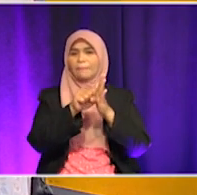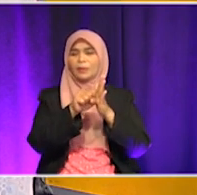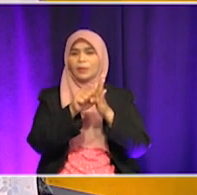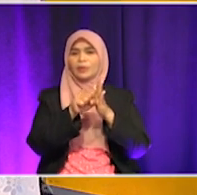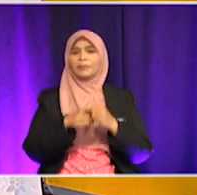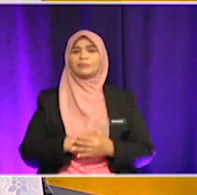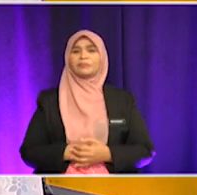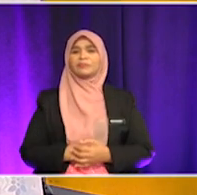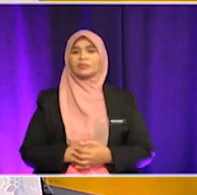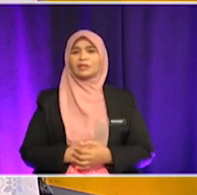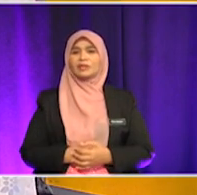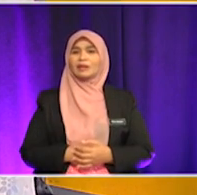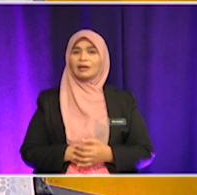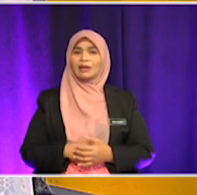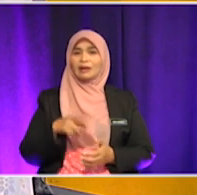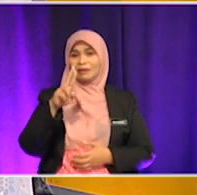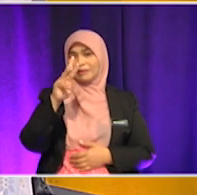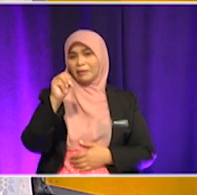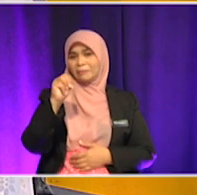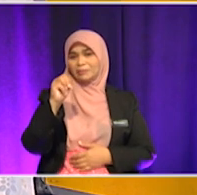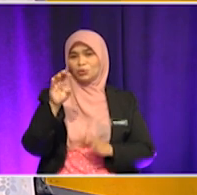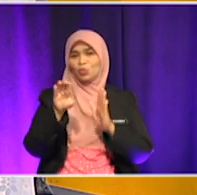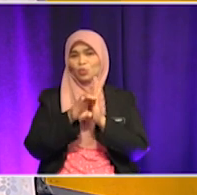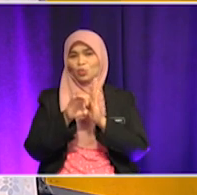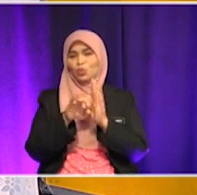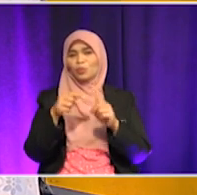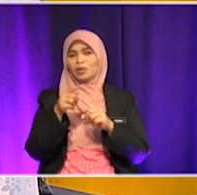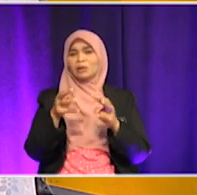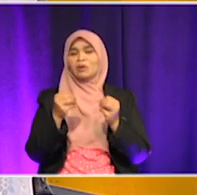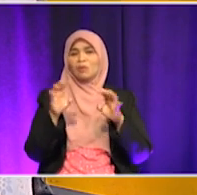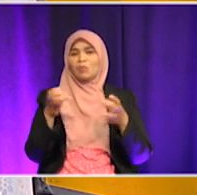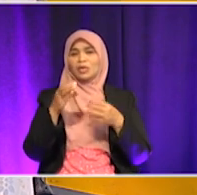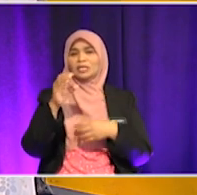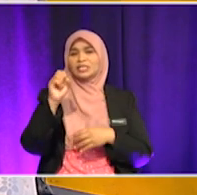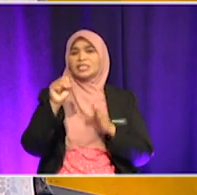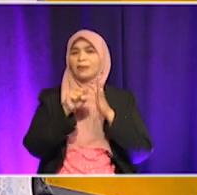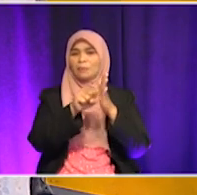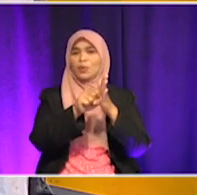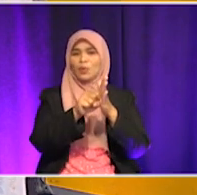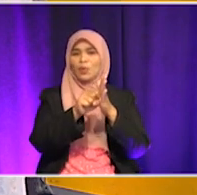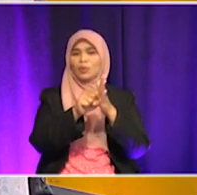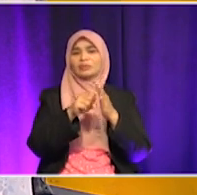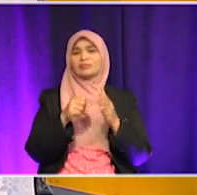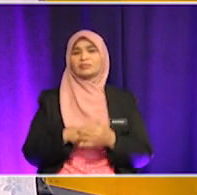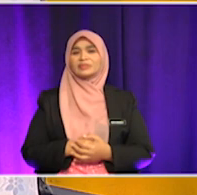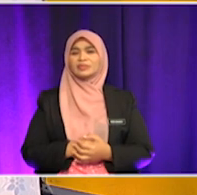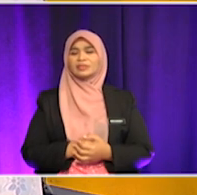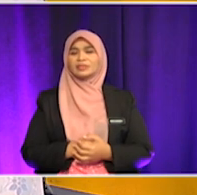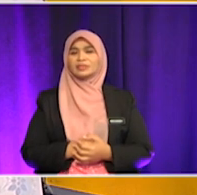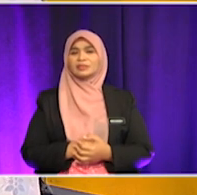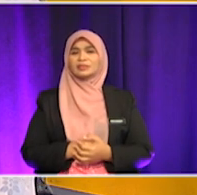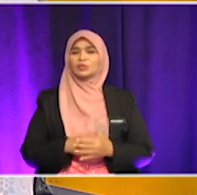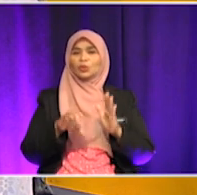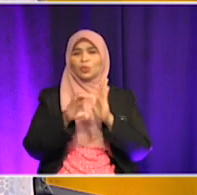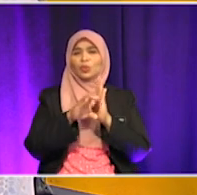situ. Bila kita nak bentukkan persamaan, kita abaikan apa-apa sahaja unit, termasuklah unit ringgit, unit cm,